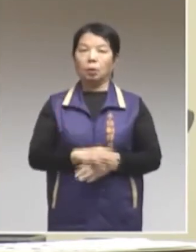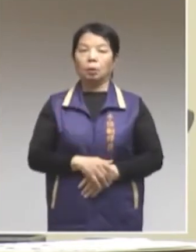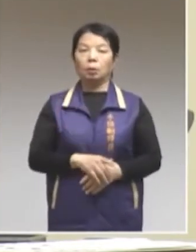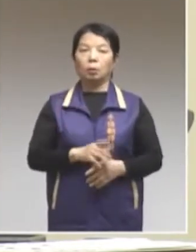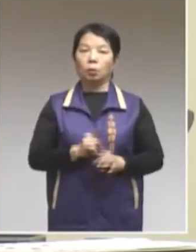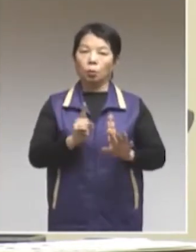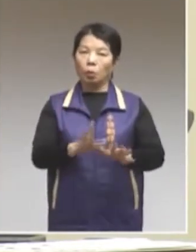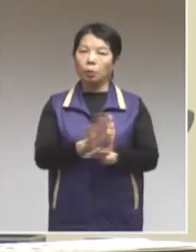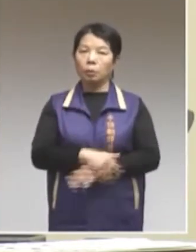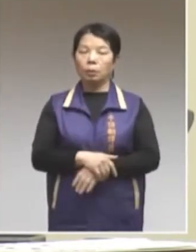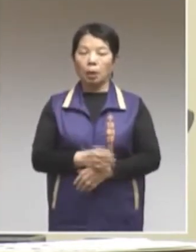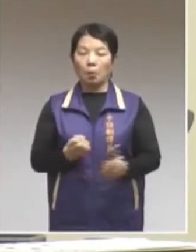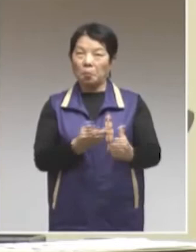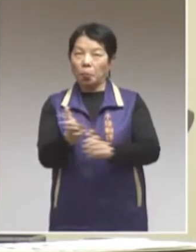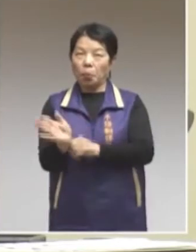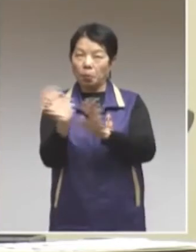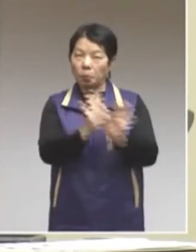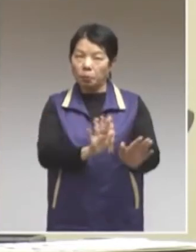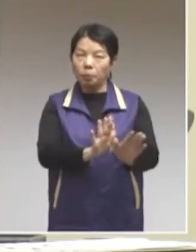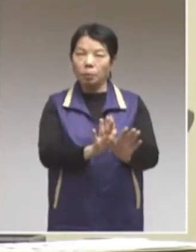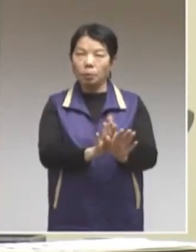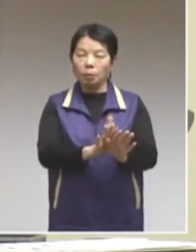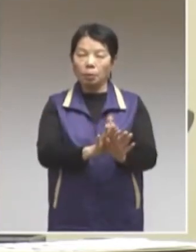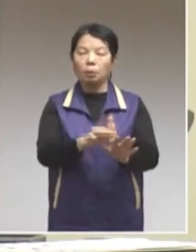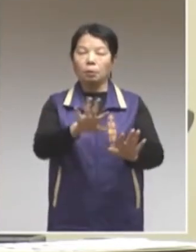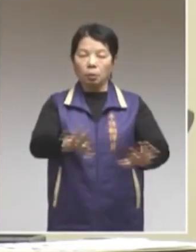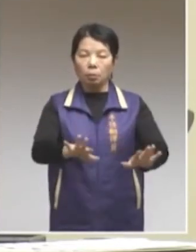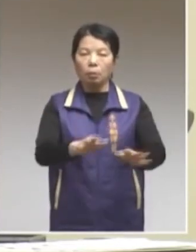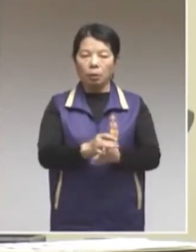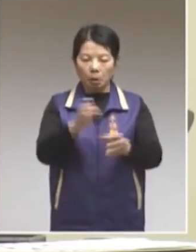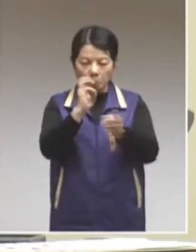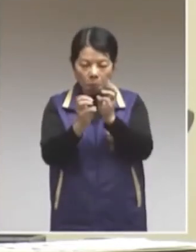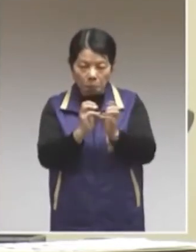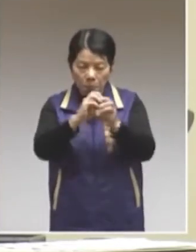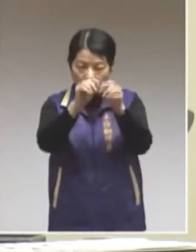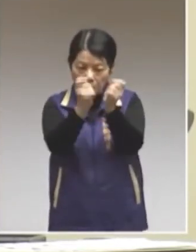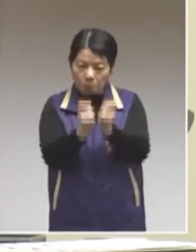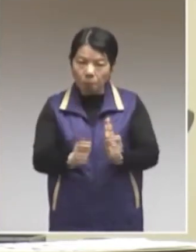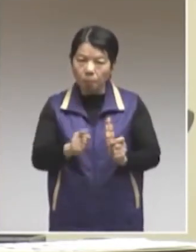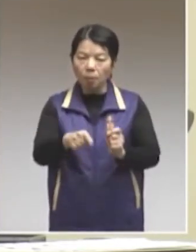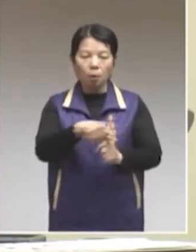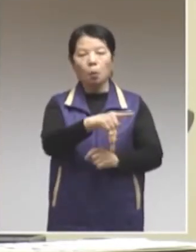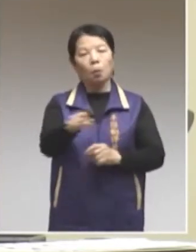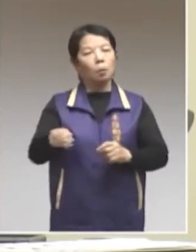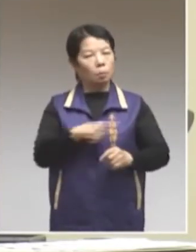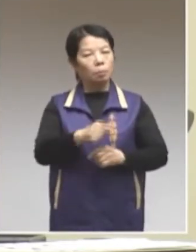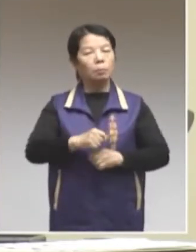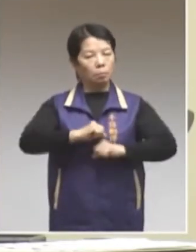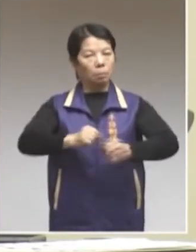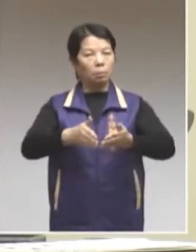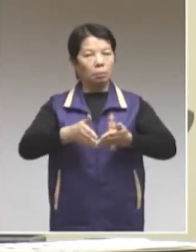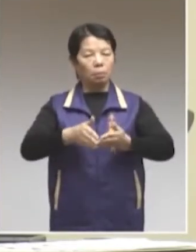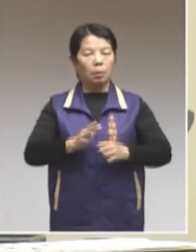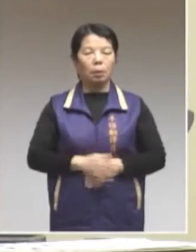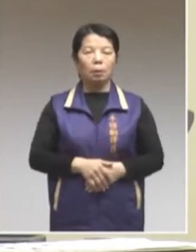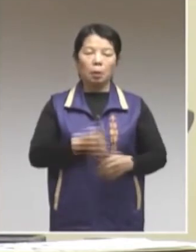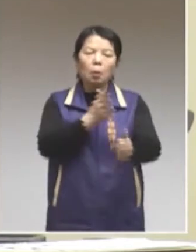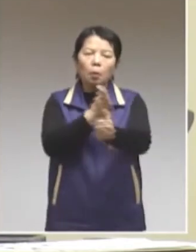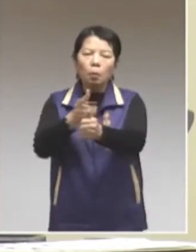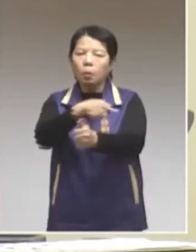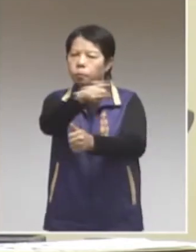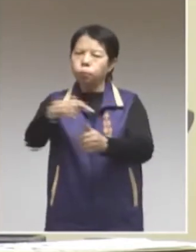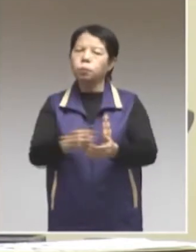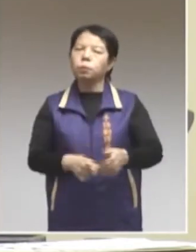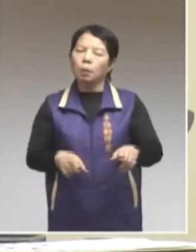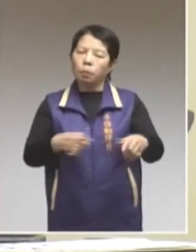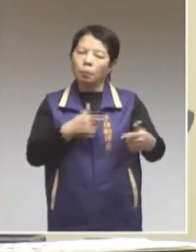个疫情理清，保障大家的健康。所以必须在意料上要拜托大家要配合